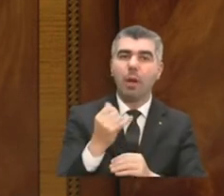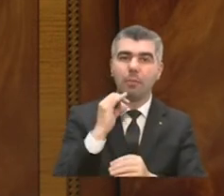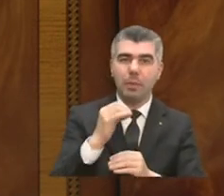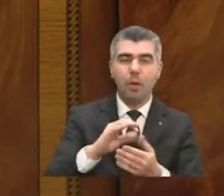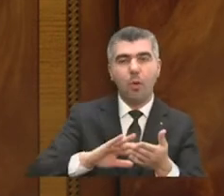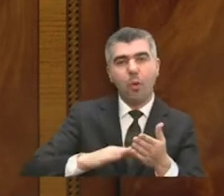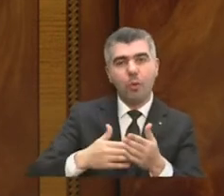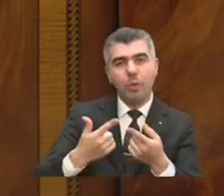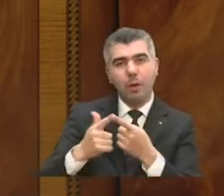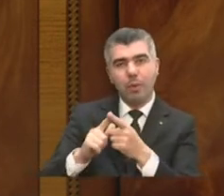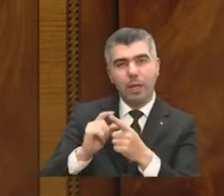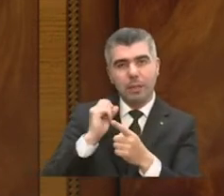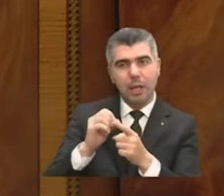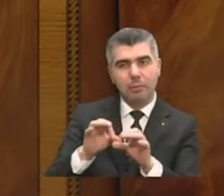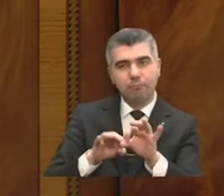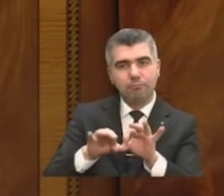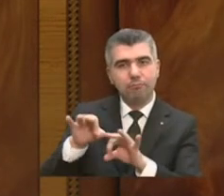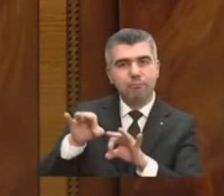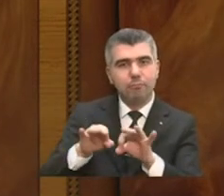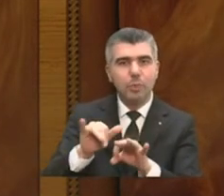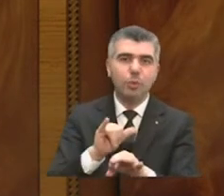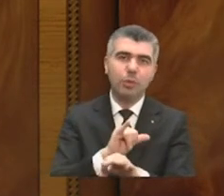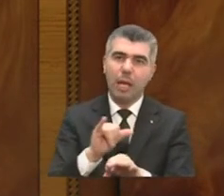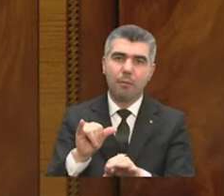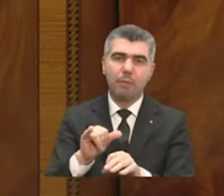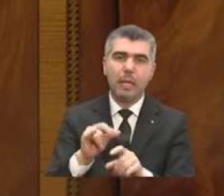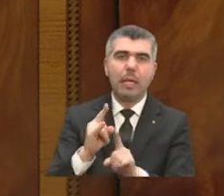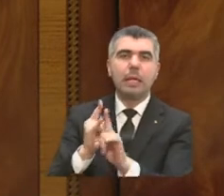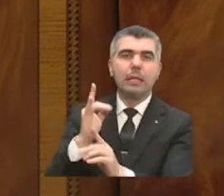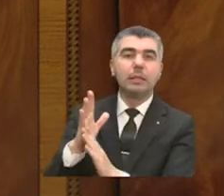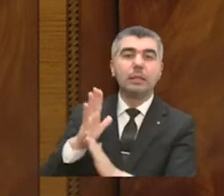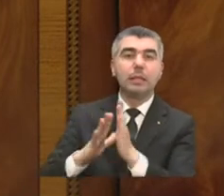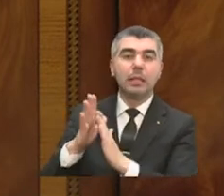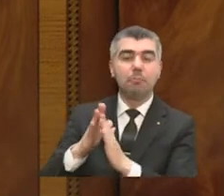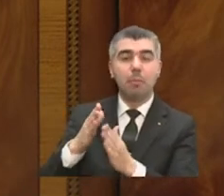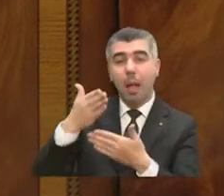nous, évidemment, on est convaincus